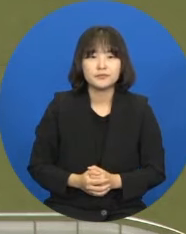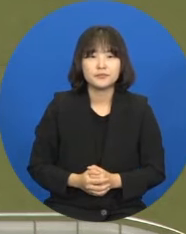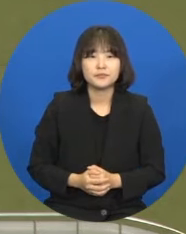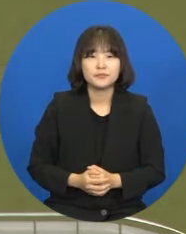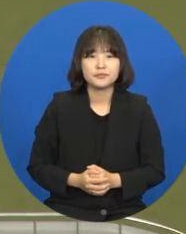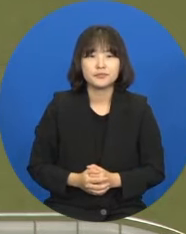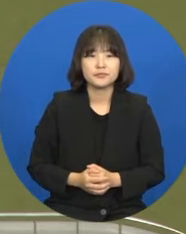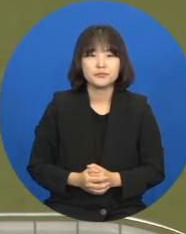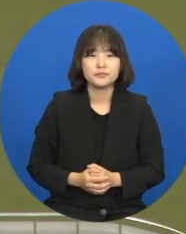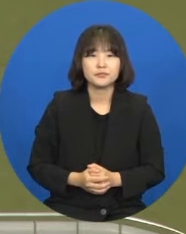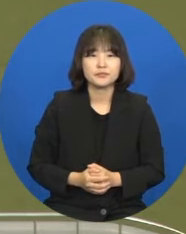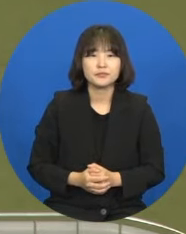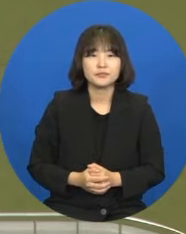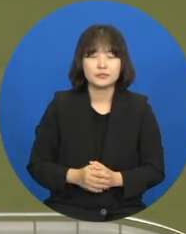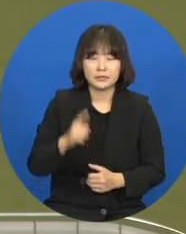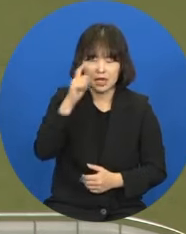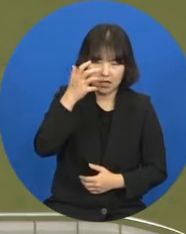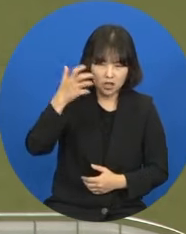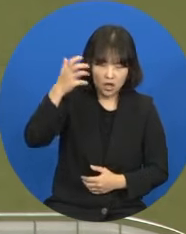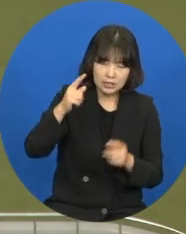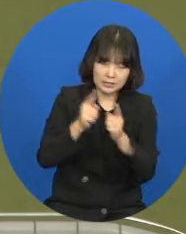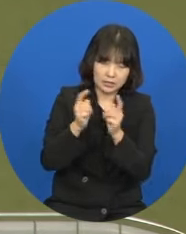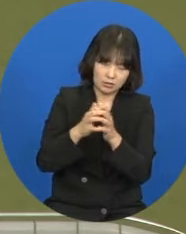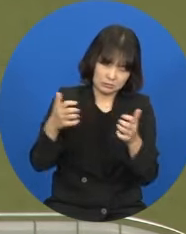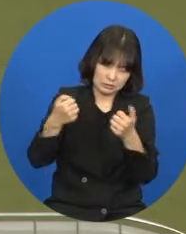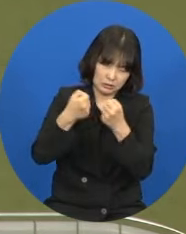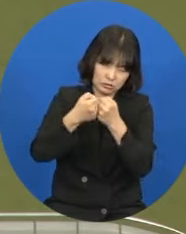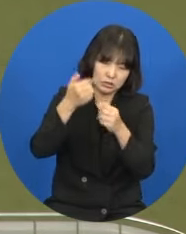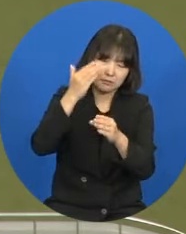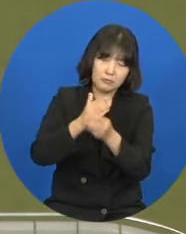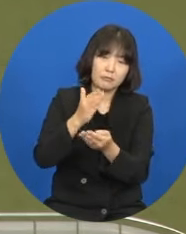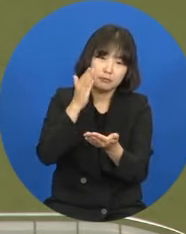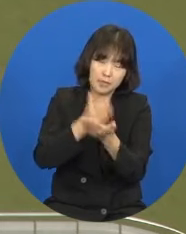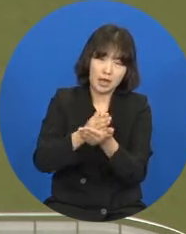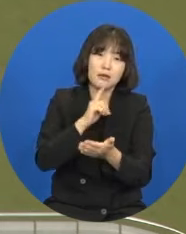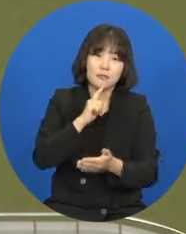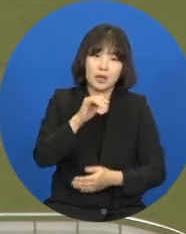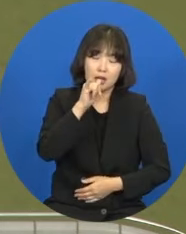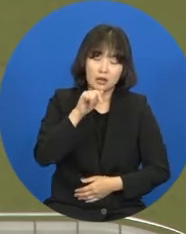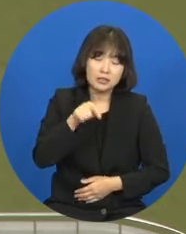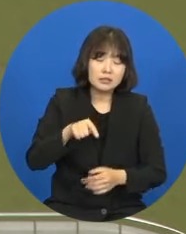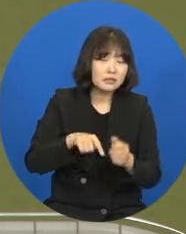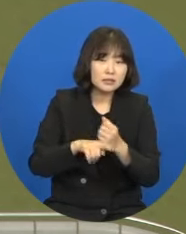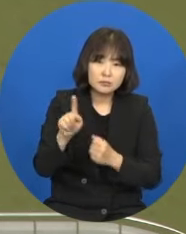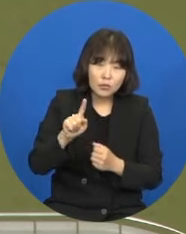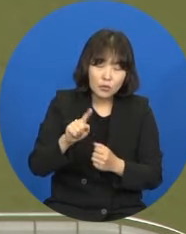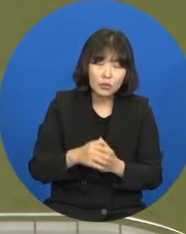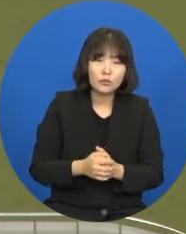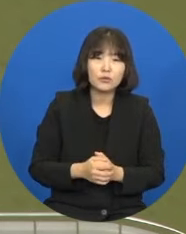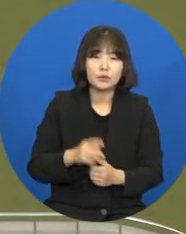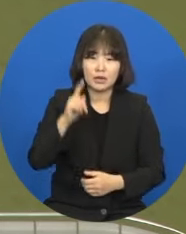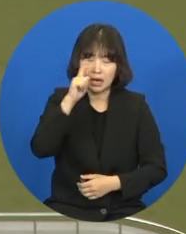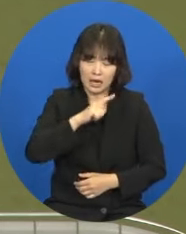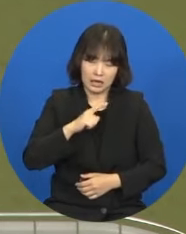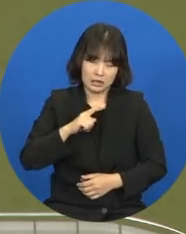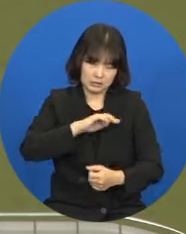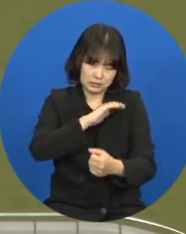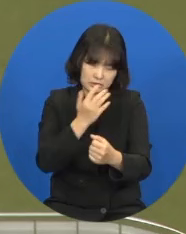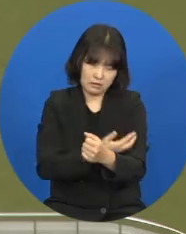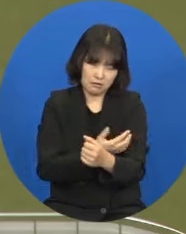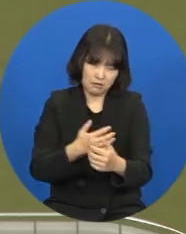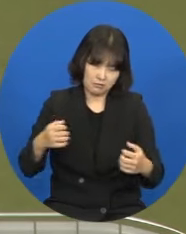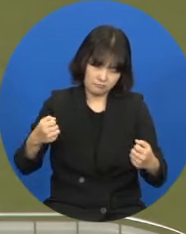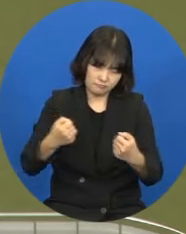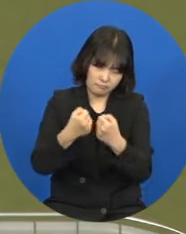악령과 직접 싸우지 말아라 이게 무슨 의미일까요 잘 보세요 악의 세력과 정면 대결 하려면